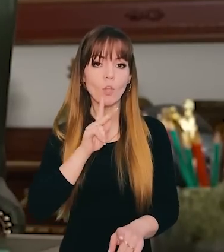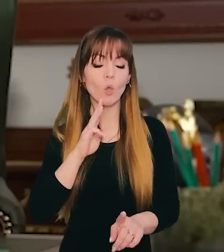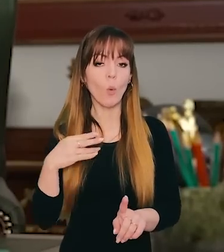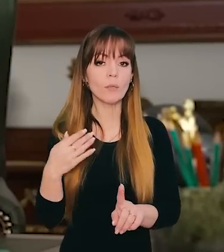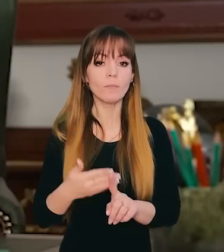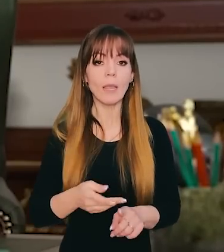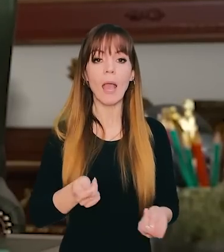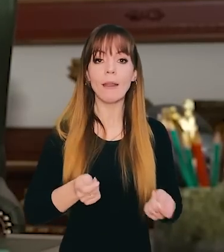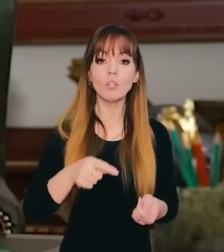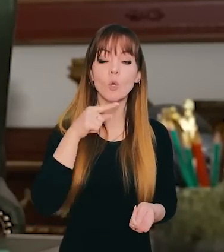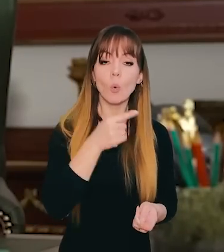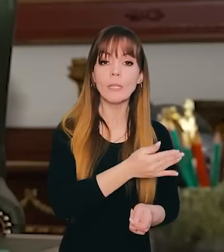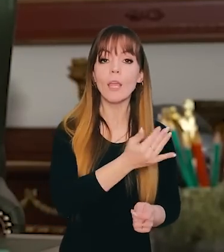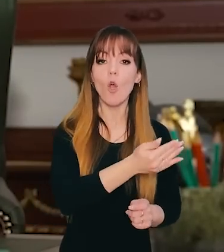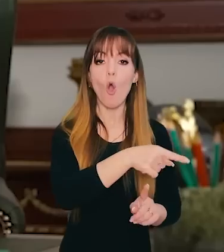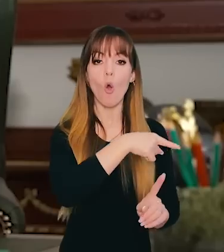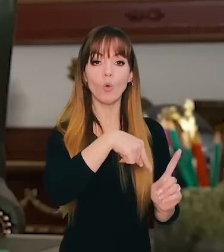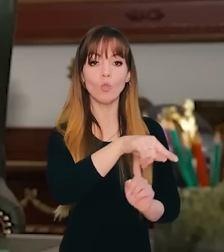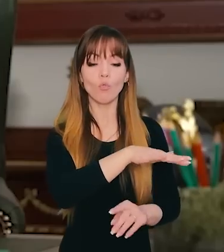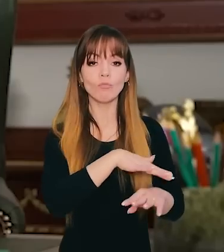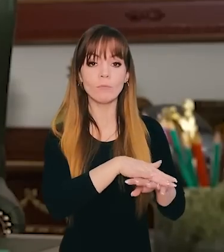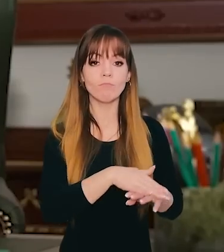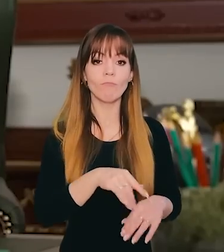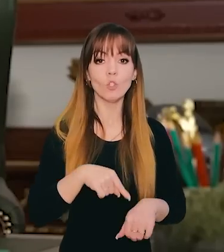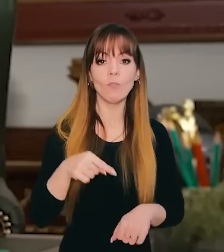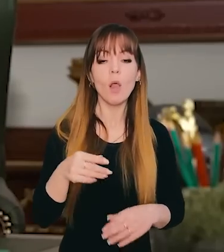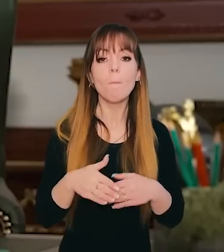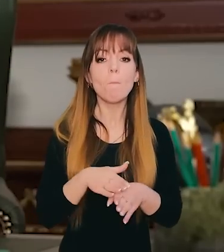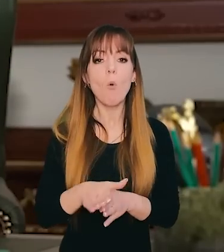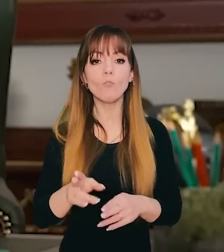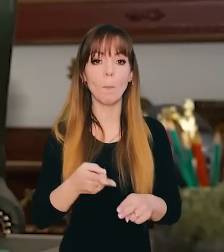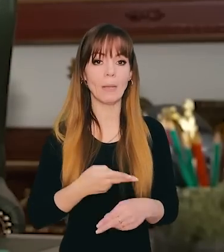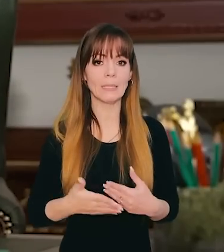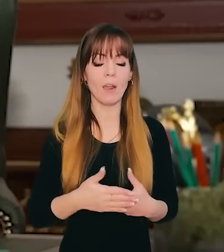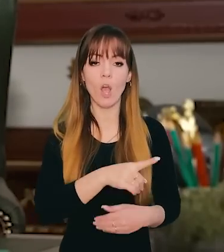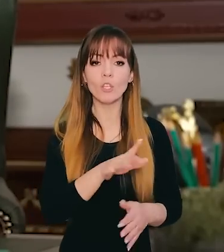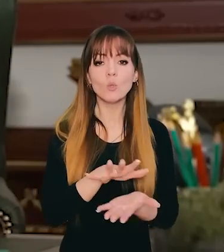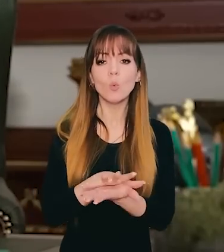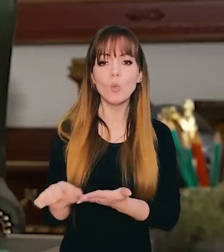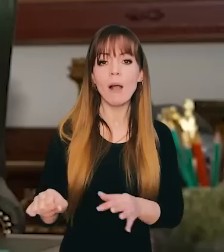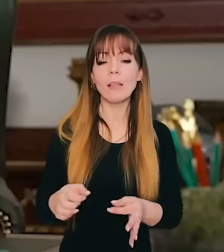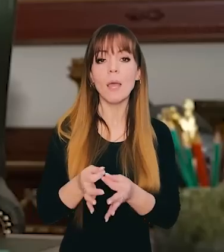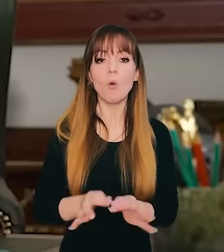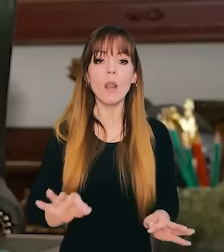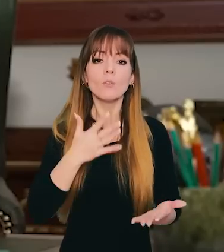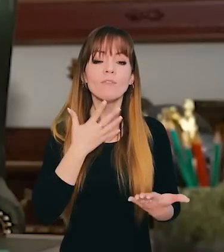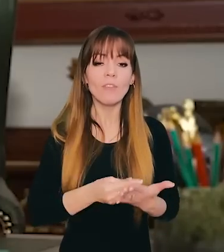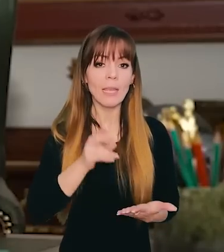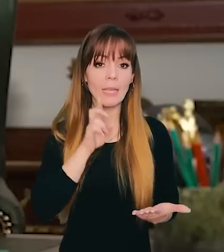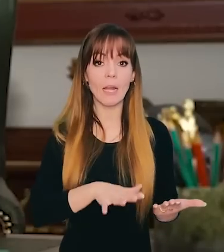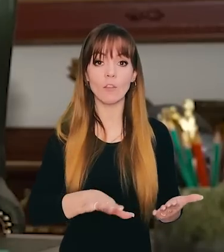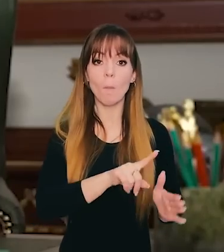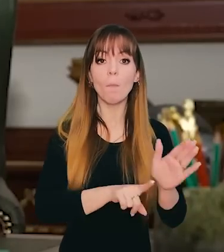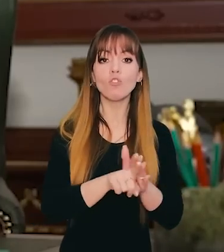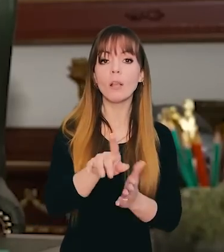довгі роки керівник Росії та його оточення відчували повну безкарність вони ізруйнували демократію в